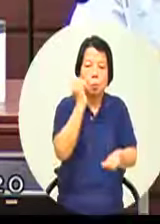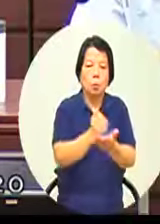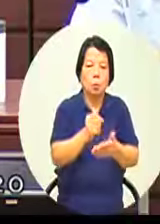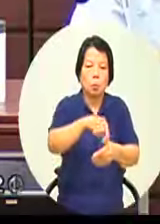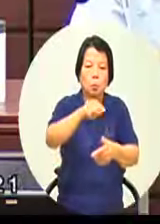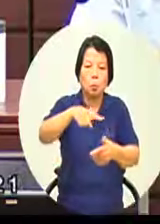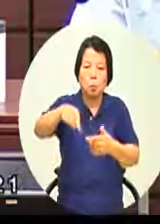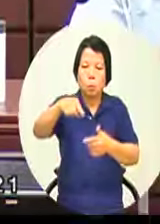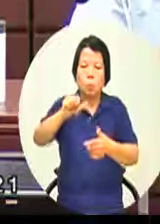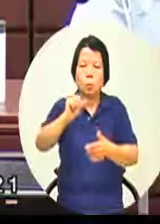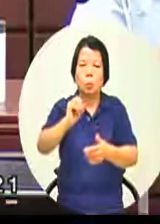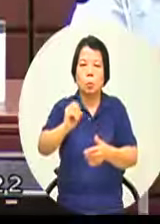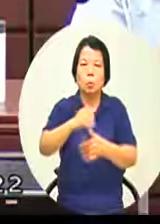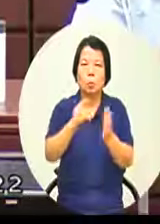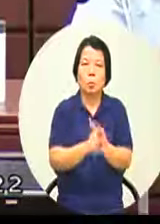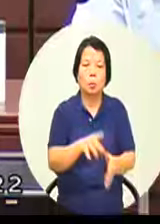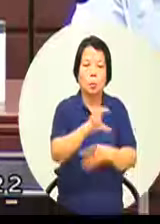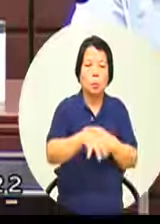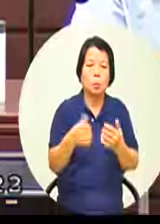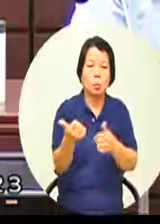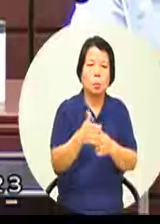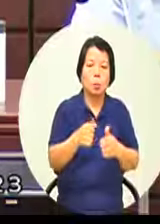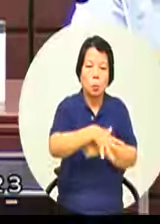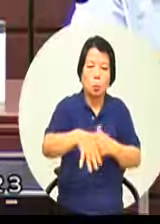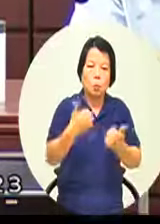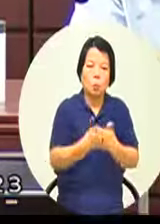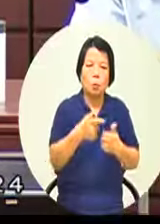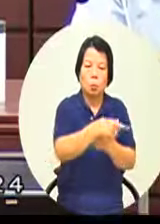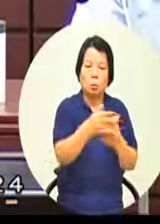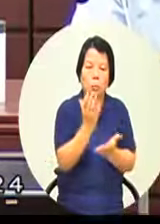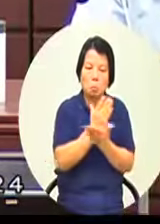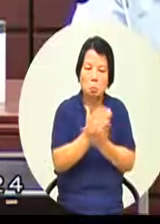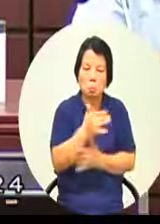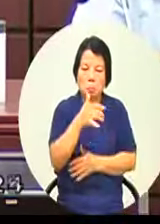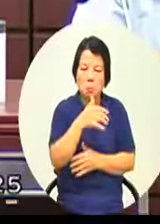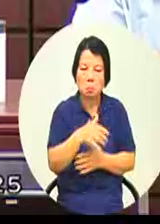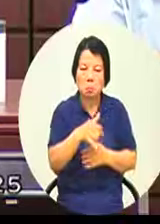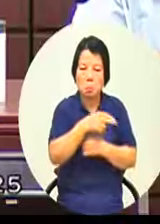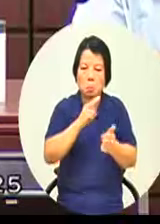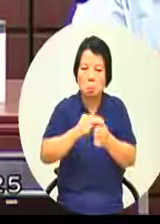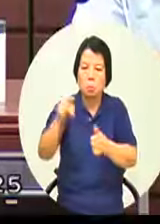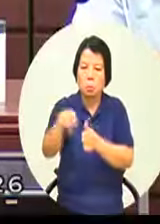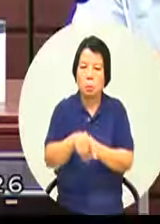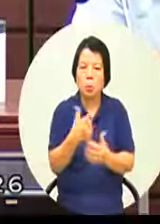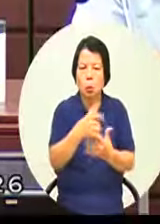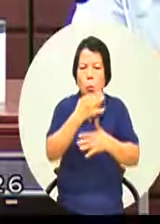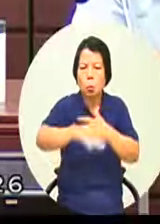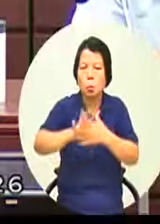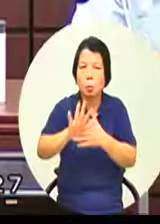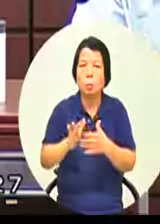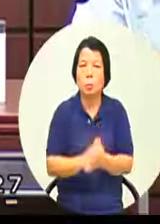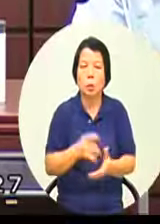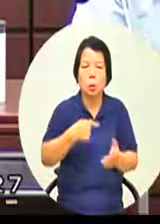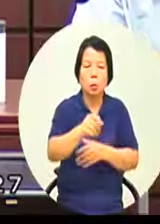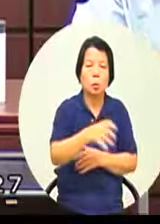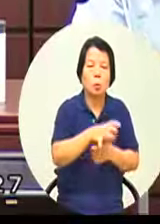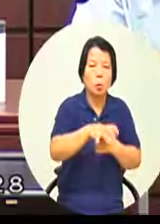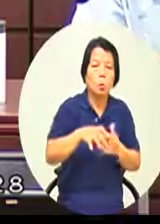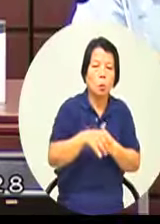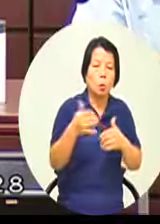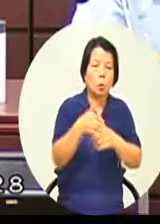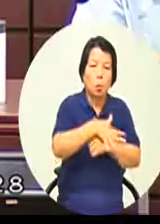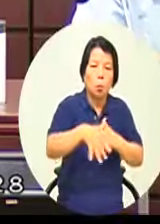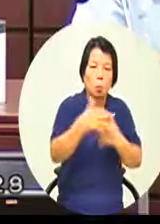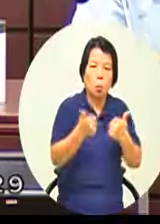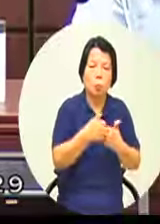面就是说我们审计单位来查核的时候，说我们有缺失，但是我们去跟农委会后面有一个解释